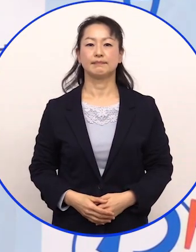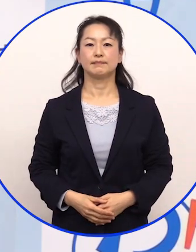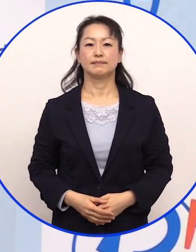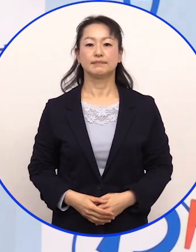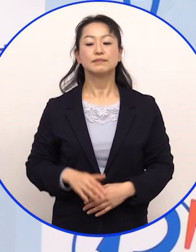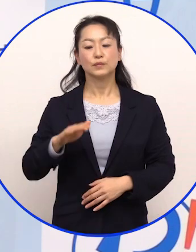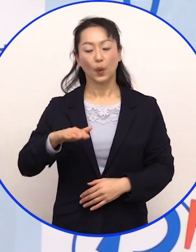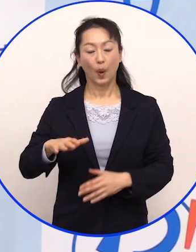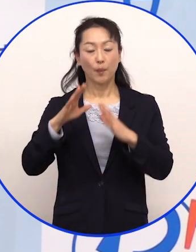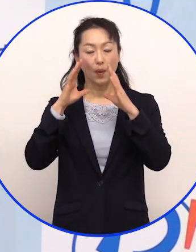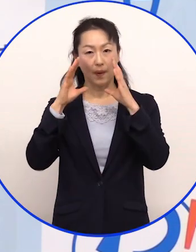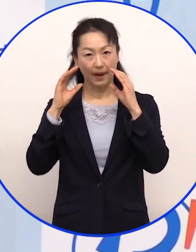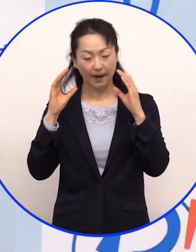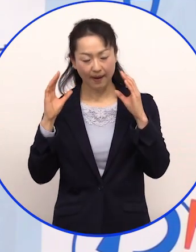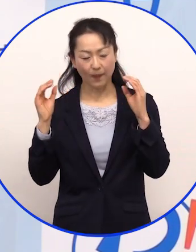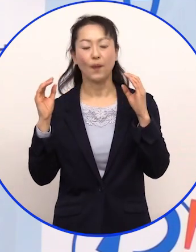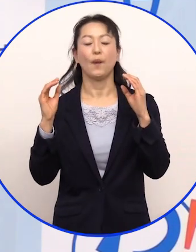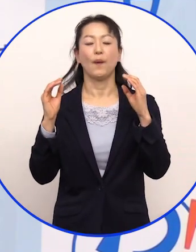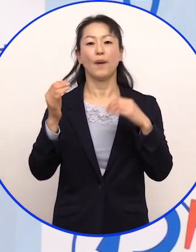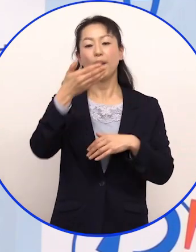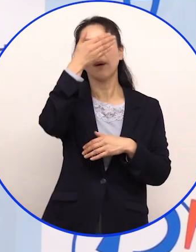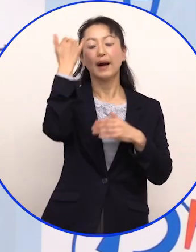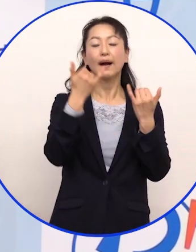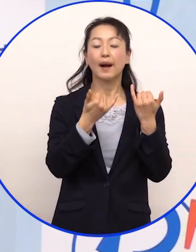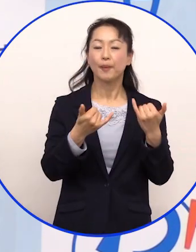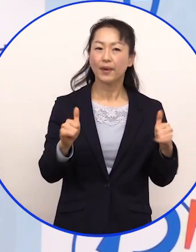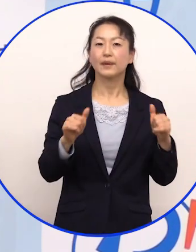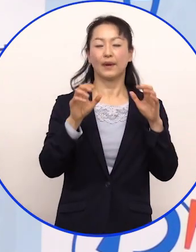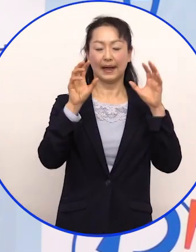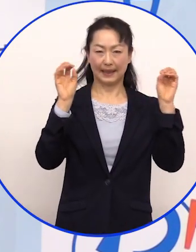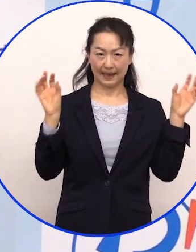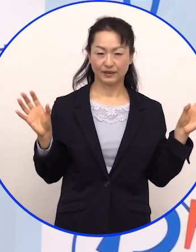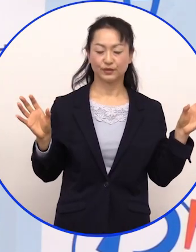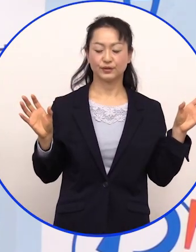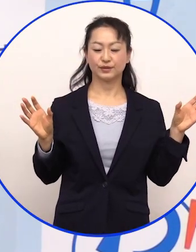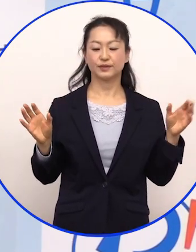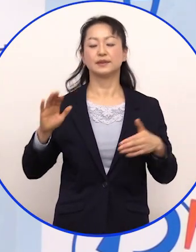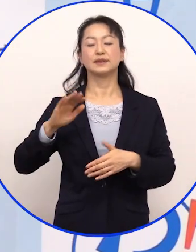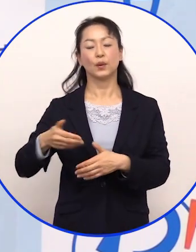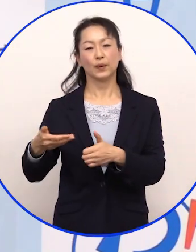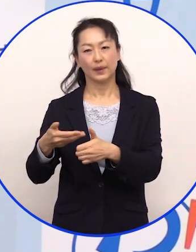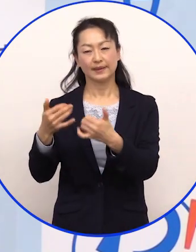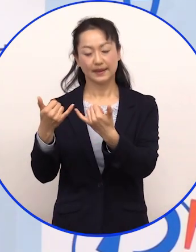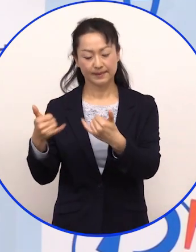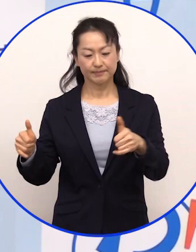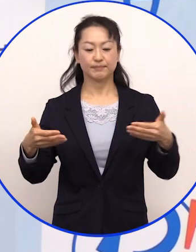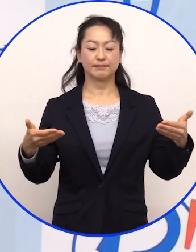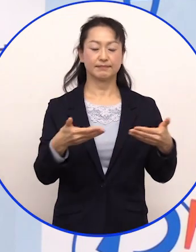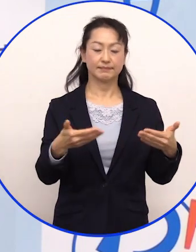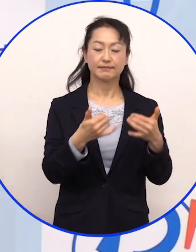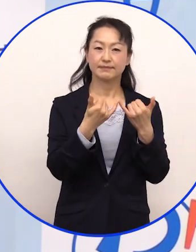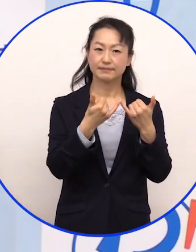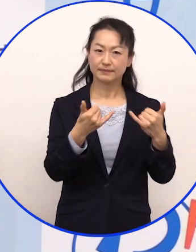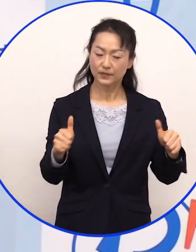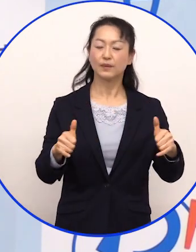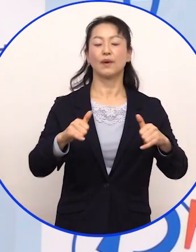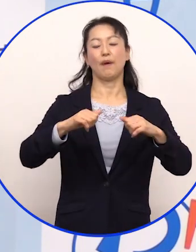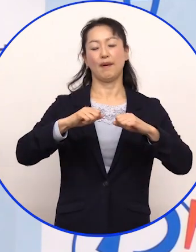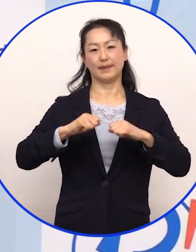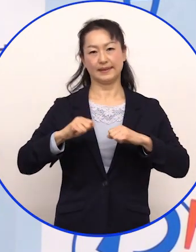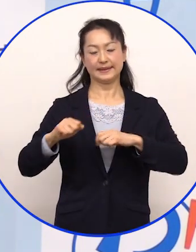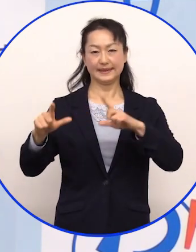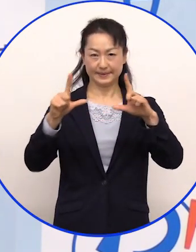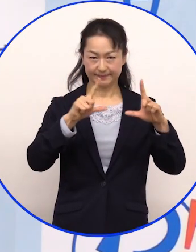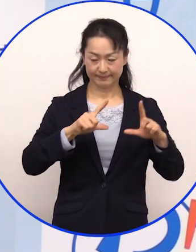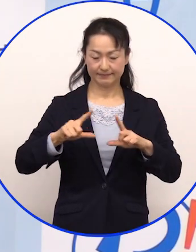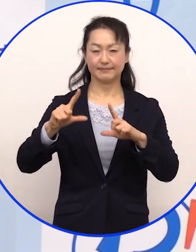子どもの笑顔にあふれ若者が輝く街、子育て世代現役世代が生き生きと働き暮らす